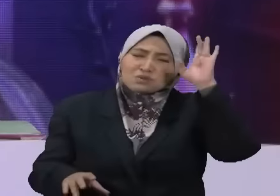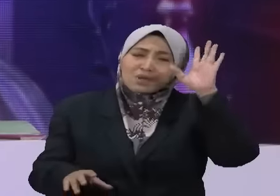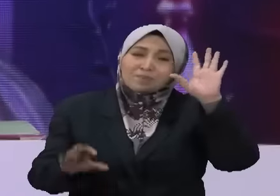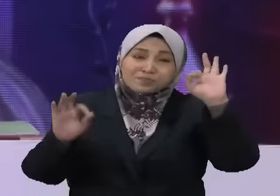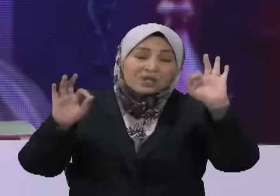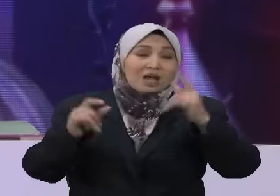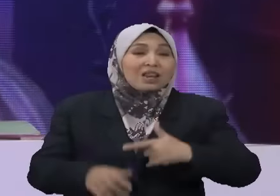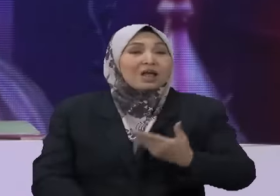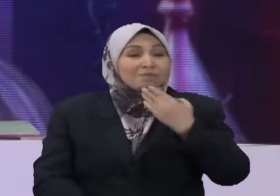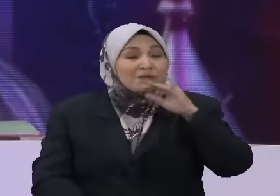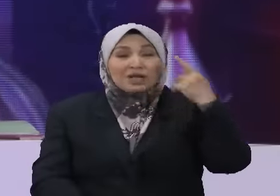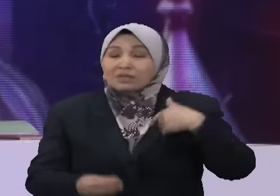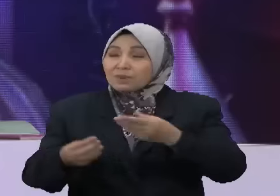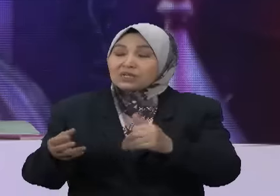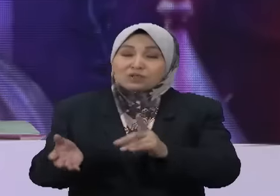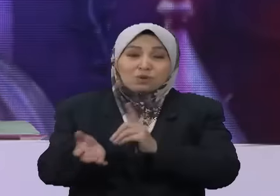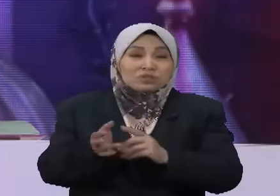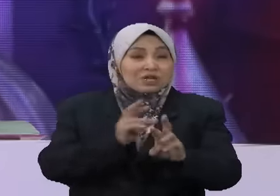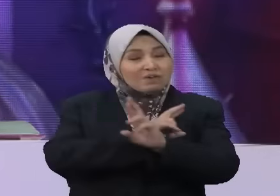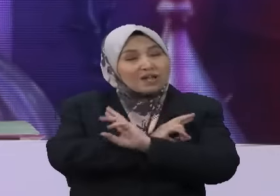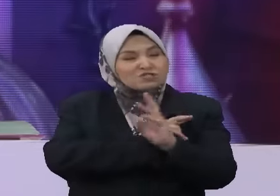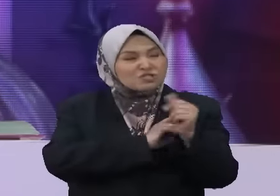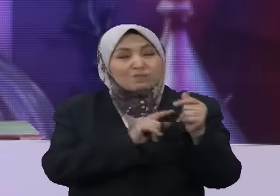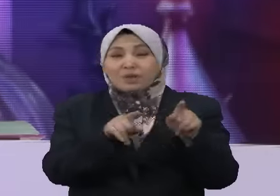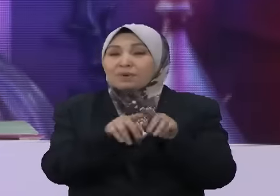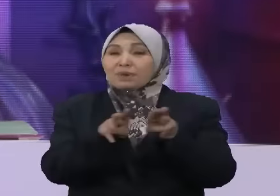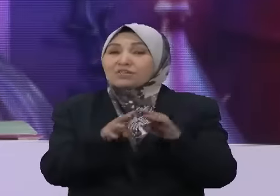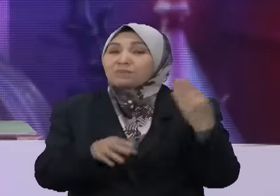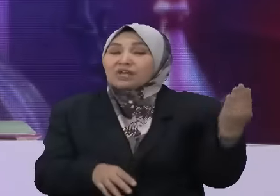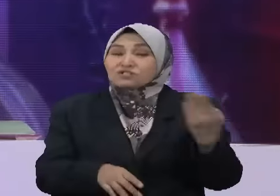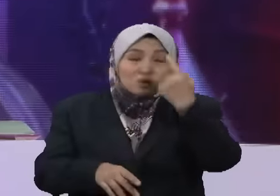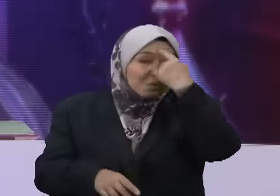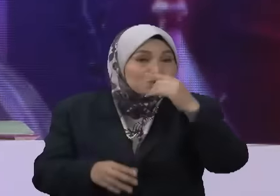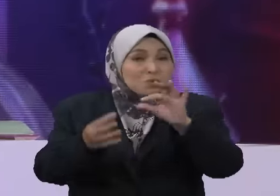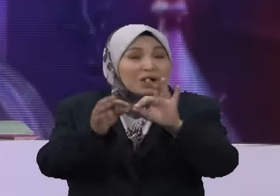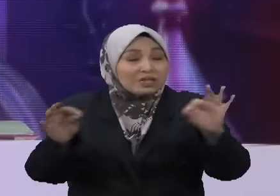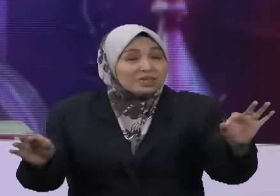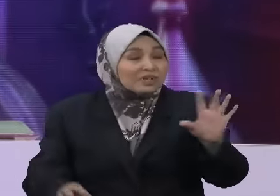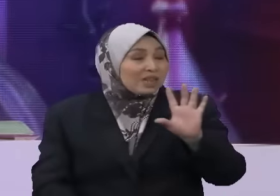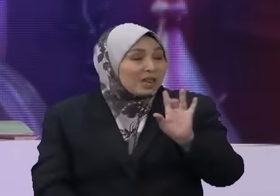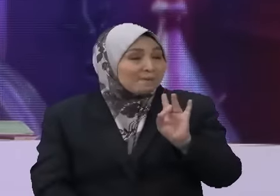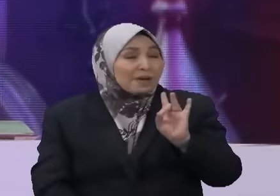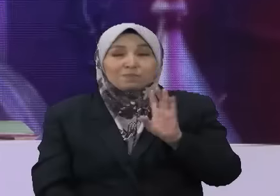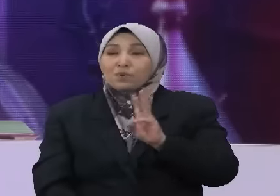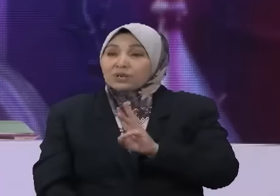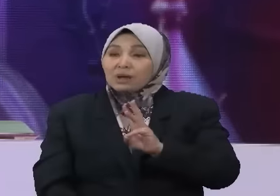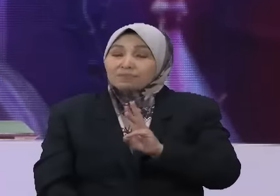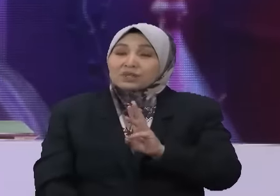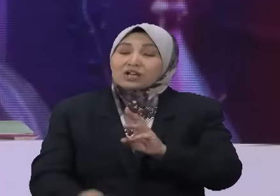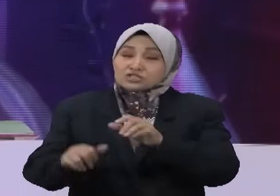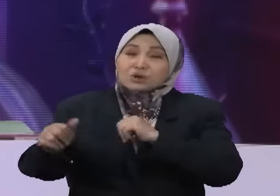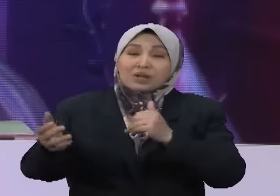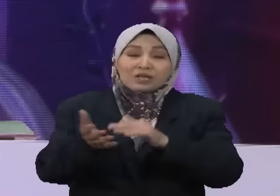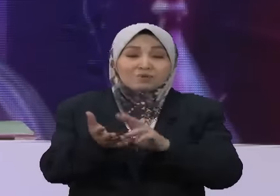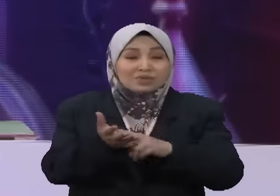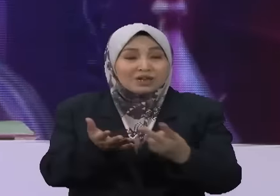alhamdulillah kita bagi Ustaz drktor rehat sekejap seperti biasa untuk ayat yang ke-86 jauh lagilah untuk tadabur